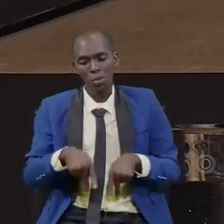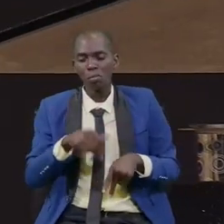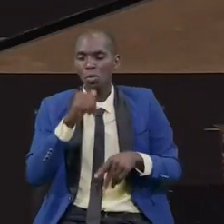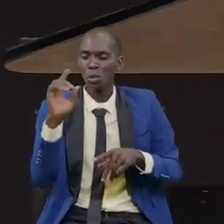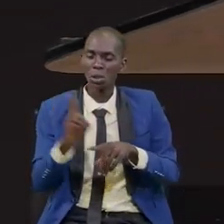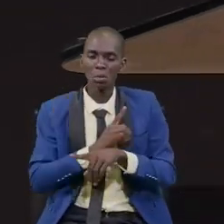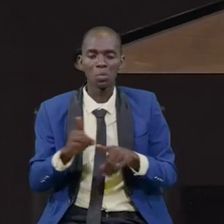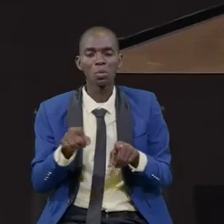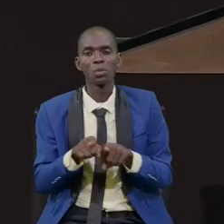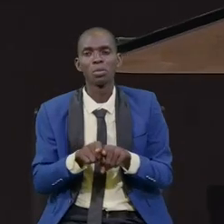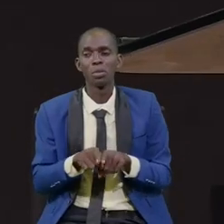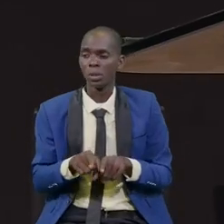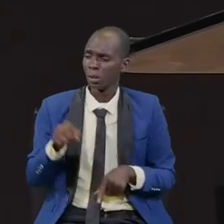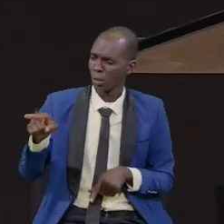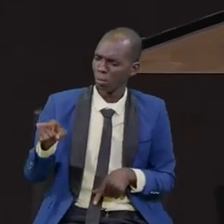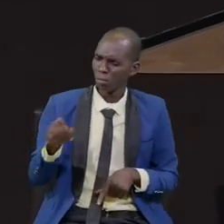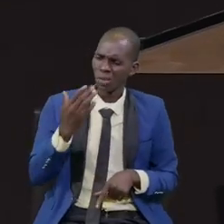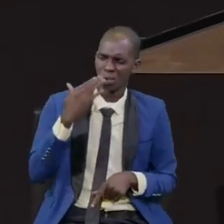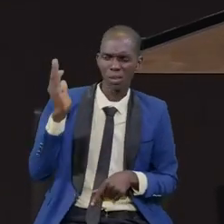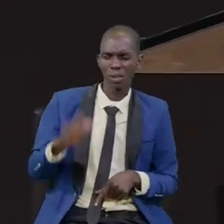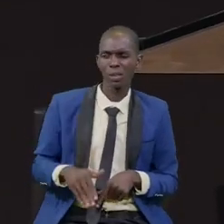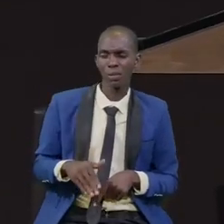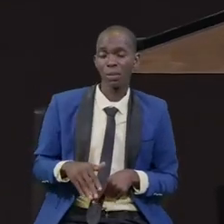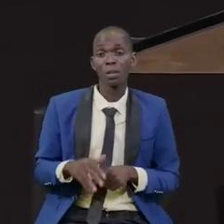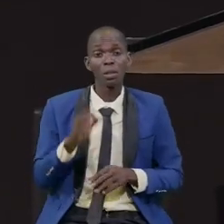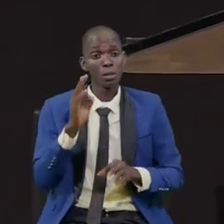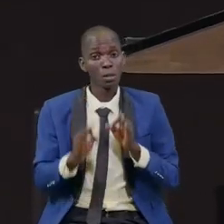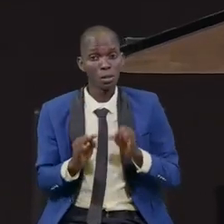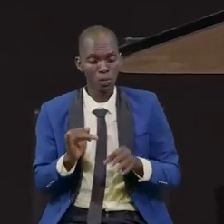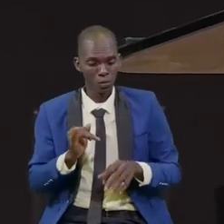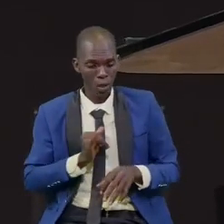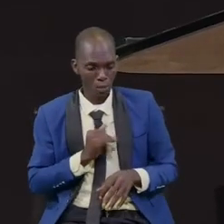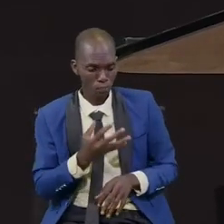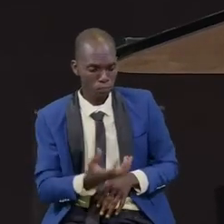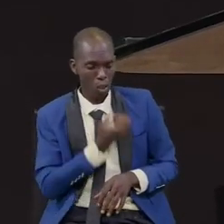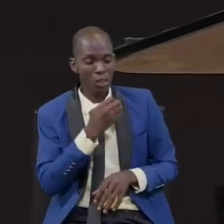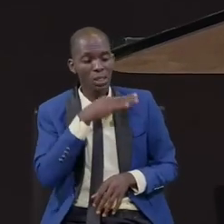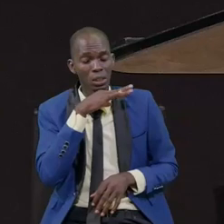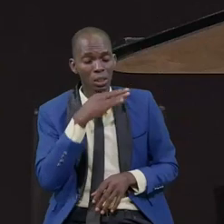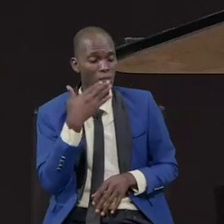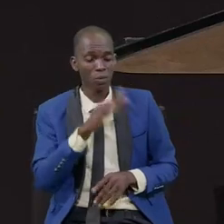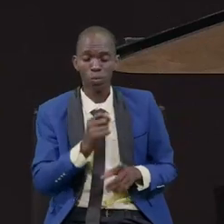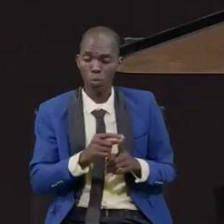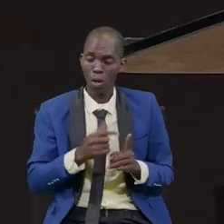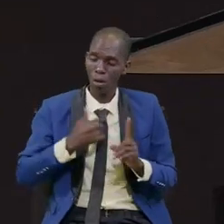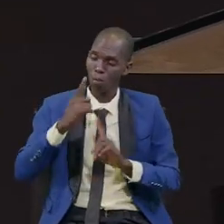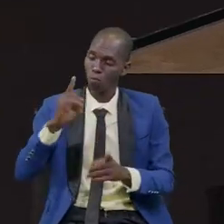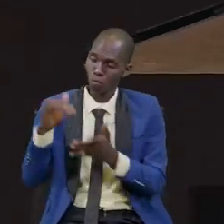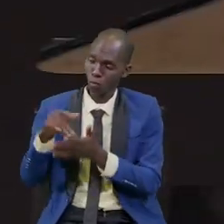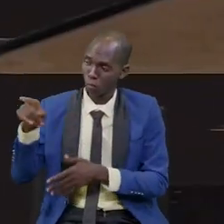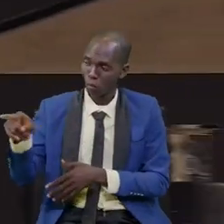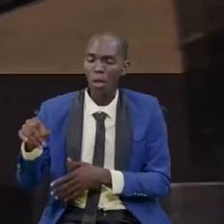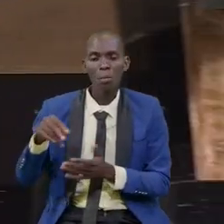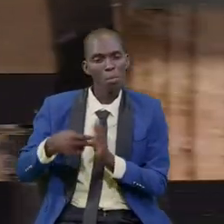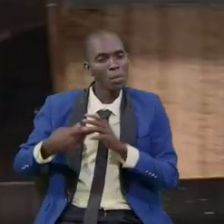disciplinée. Elle est mauvaise. Si je prends cela, je lui jette ça, je suis devenu moi